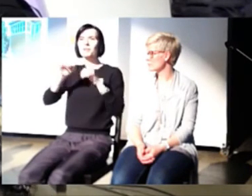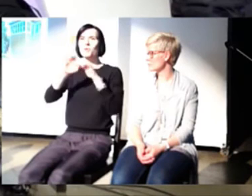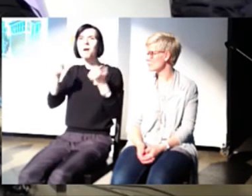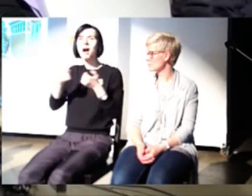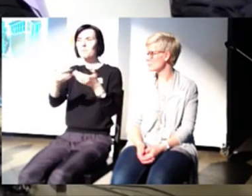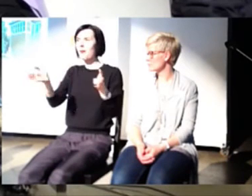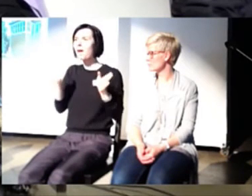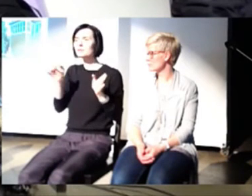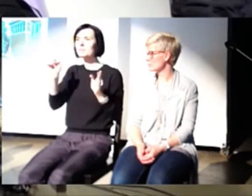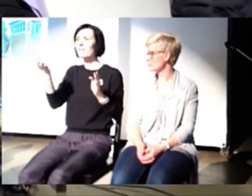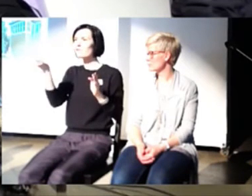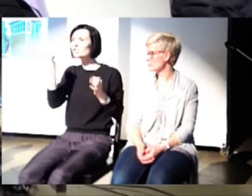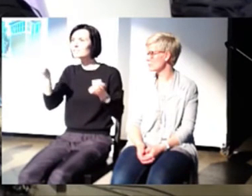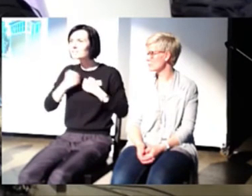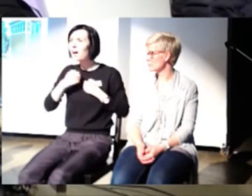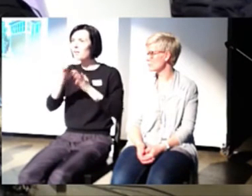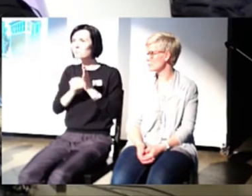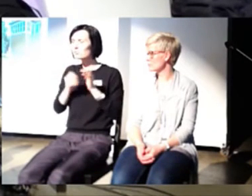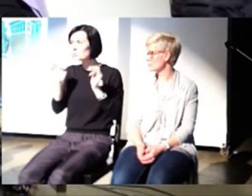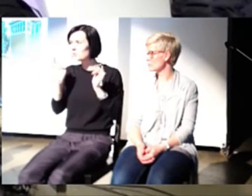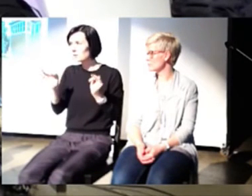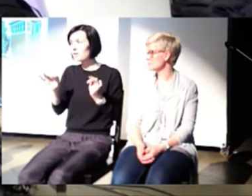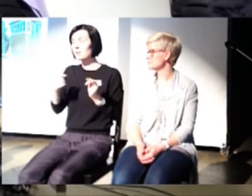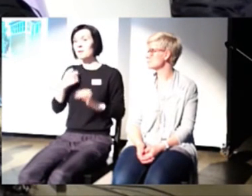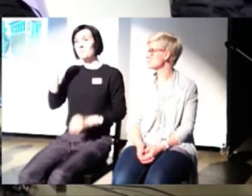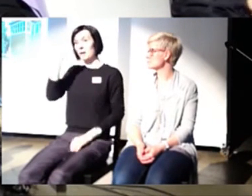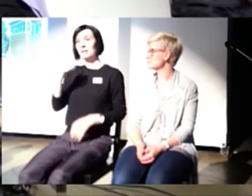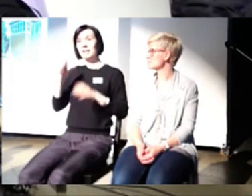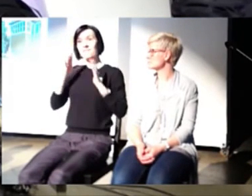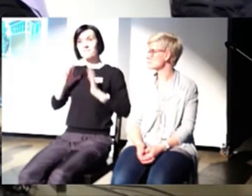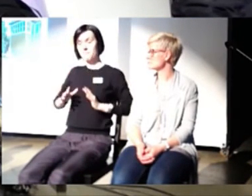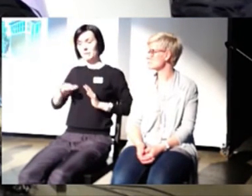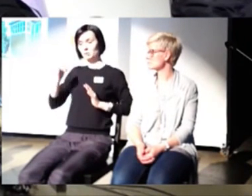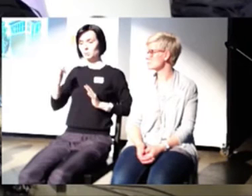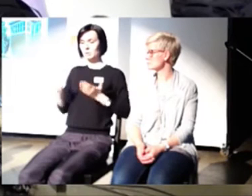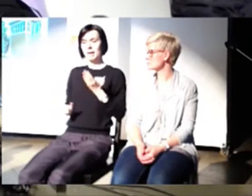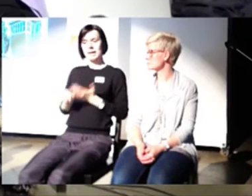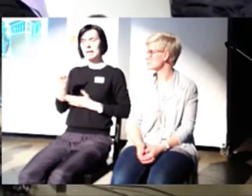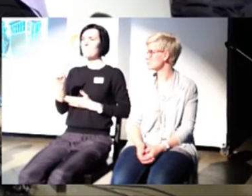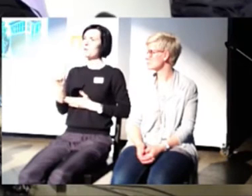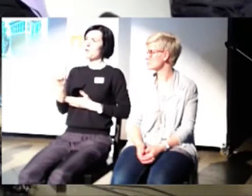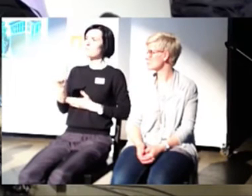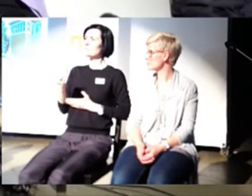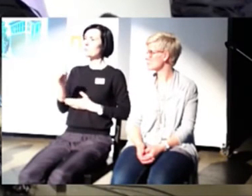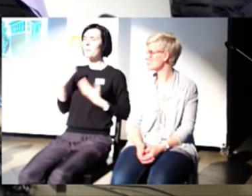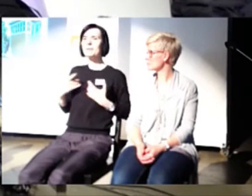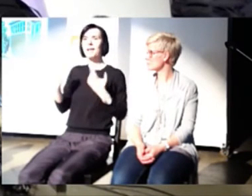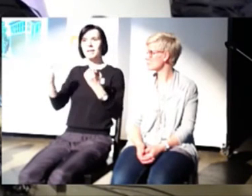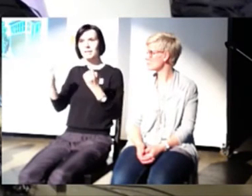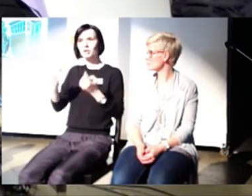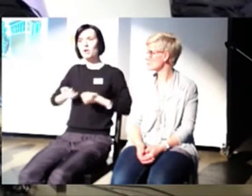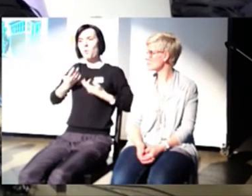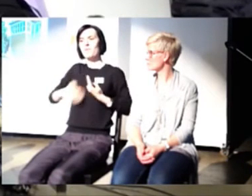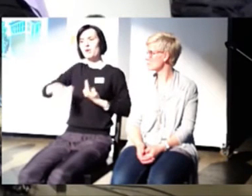että vammaisuus on ilmiönä inspiroiva, se sopii hyvin luovaan ympäristöön ja taiteilijat on hyvin